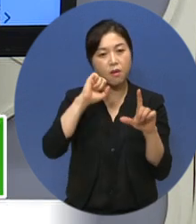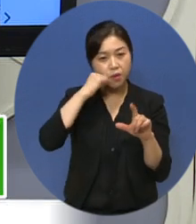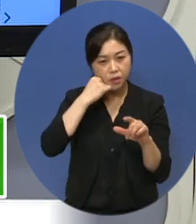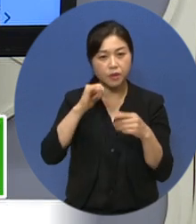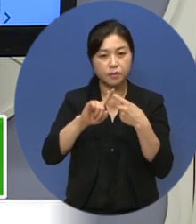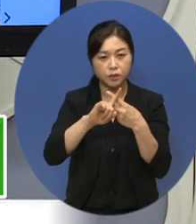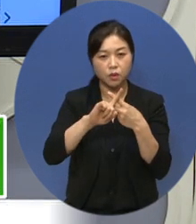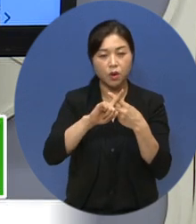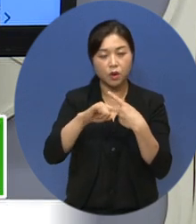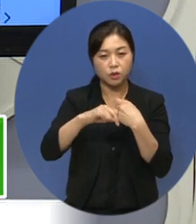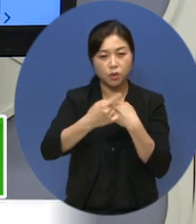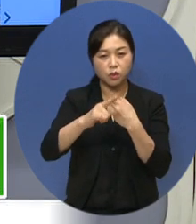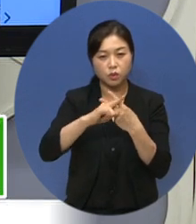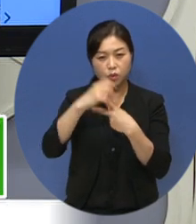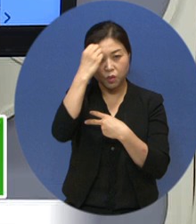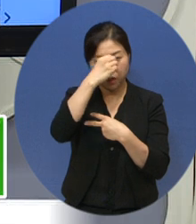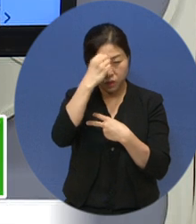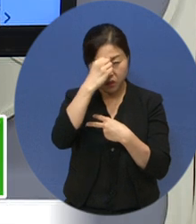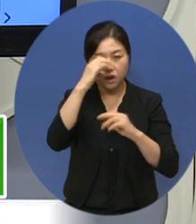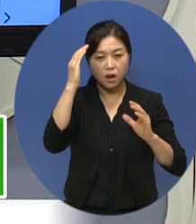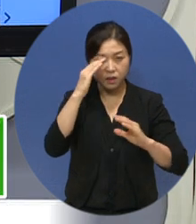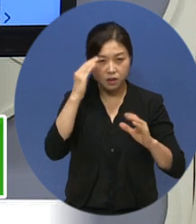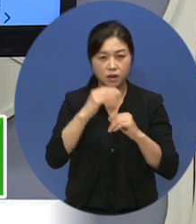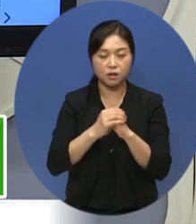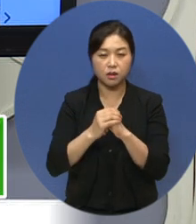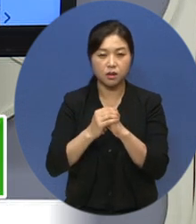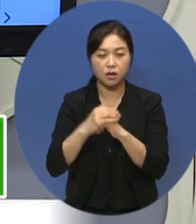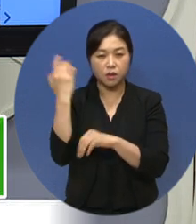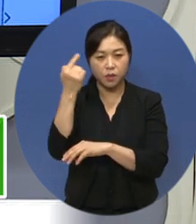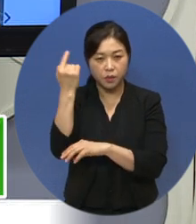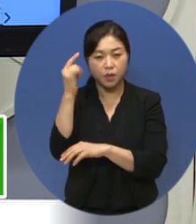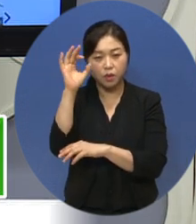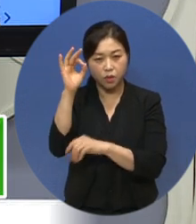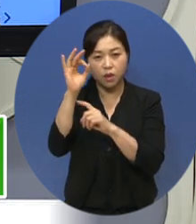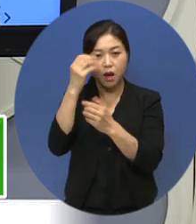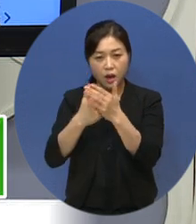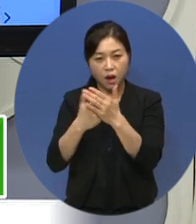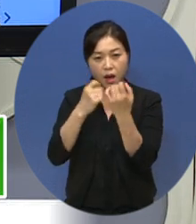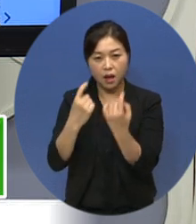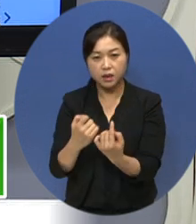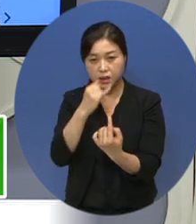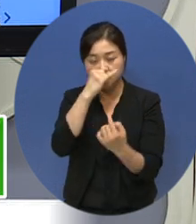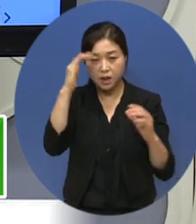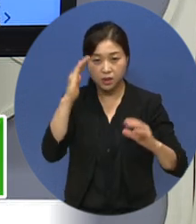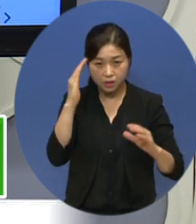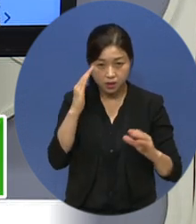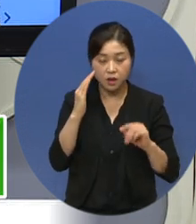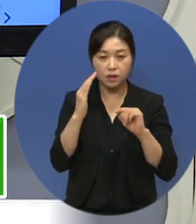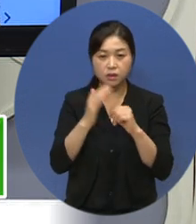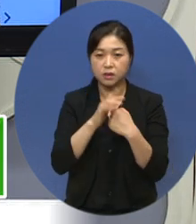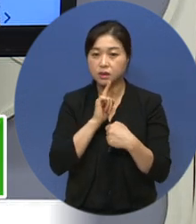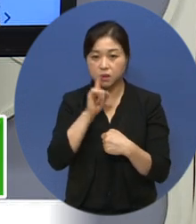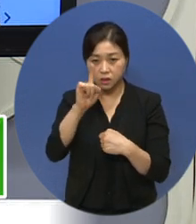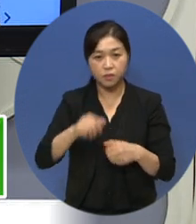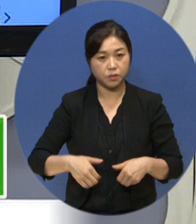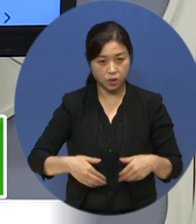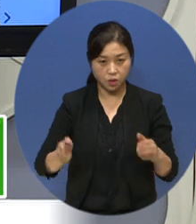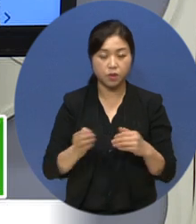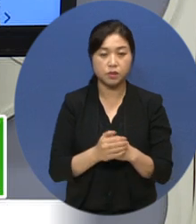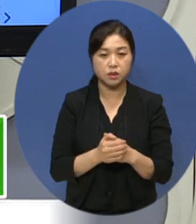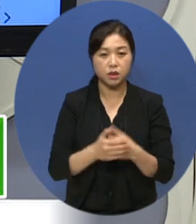고교생 으로 통신 3사에 이동통신 요금 감면을 받고 있는 학생들은 별도의 신청절차 없이